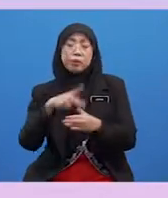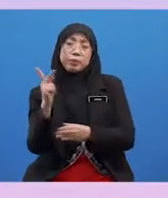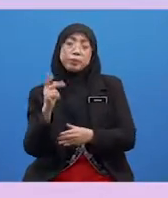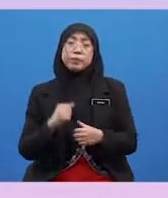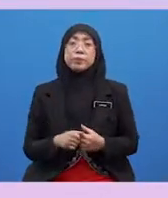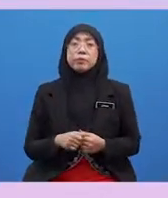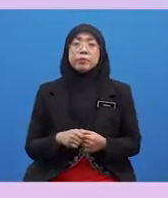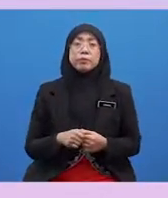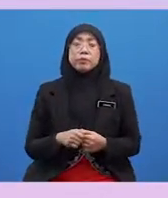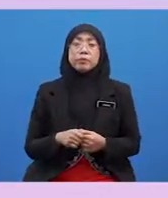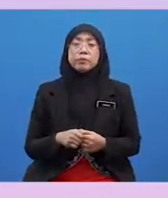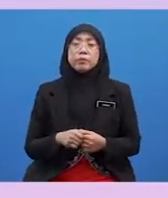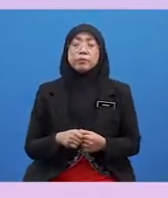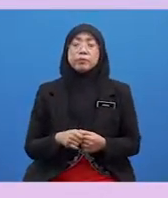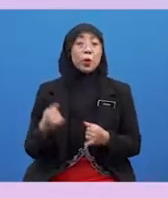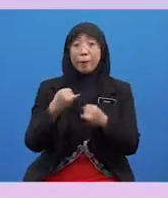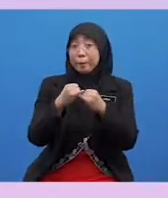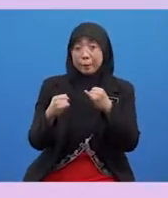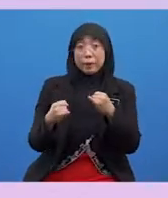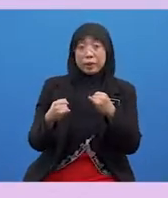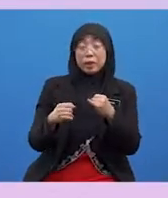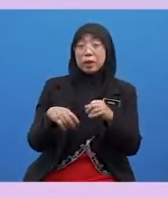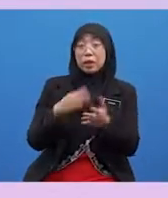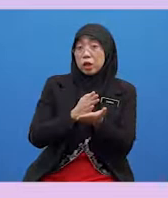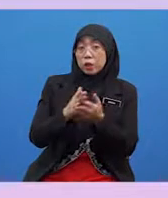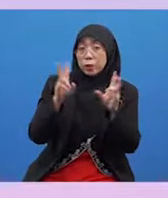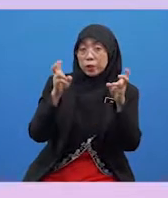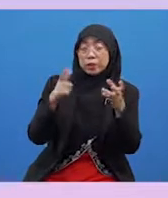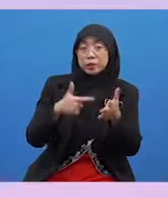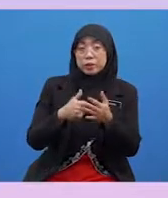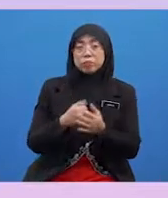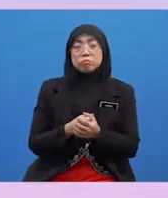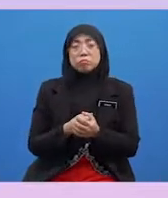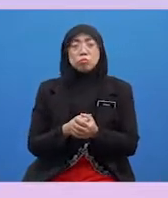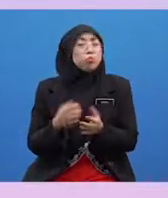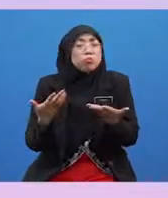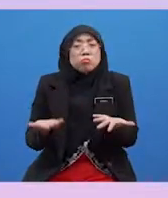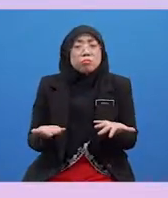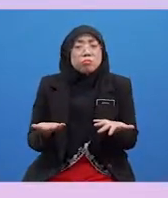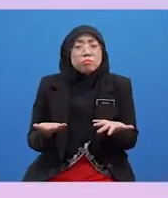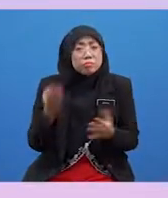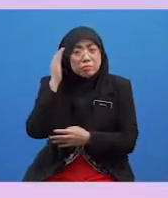motor yang ada pada tajuk ini. Senaraikan lakuan motor tersebut.